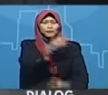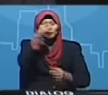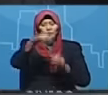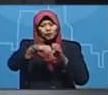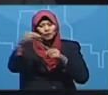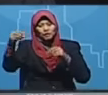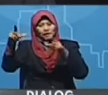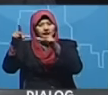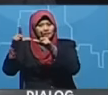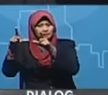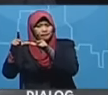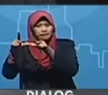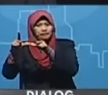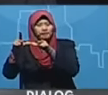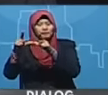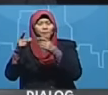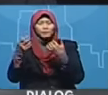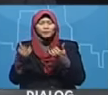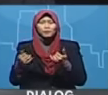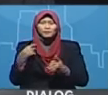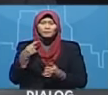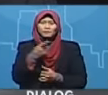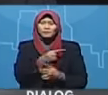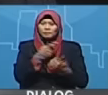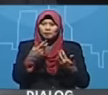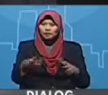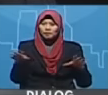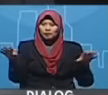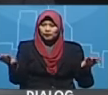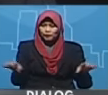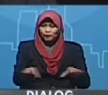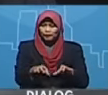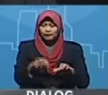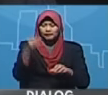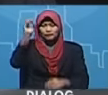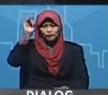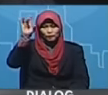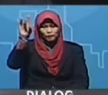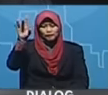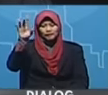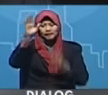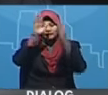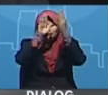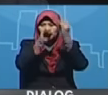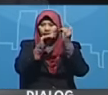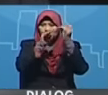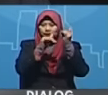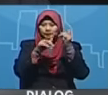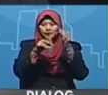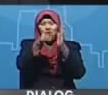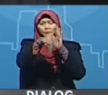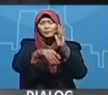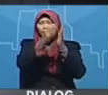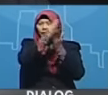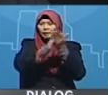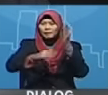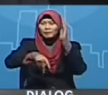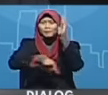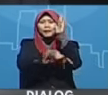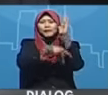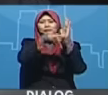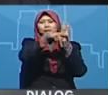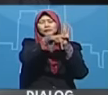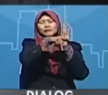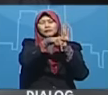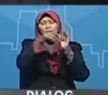sebagainya. Perkara ini telah pun kita buat dan insyaAllah kita berharap pada sesi parlimen pada hujung tahun